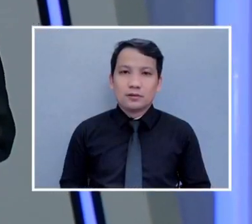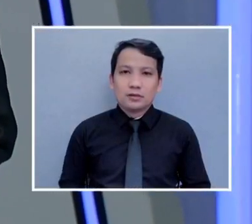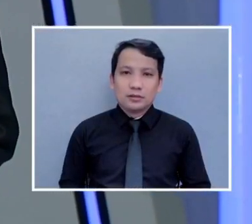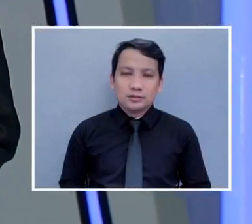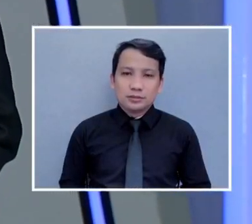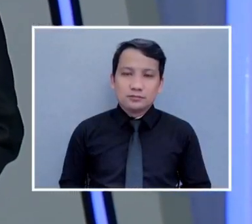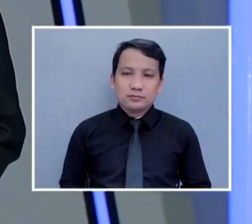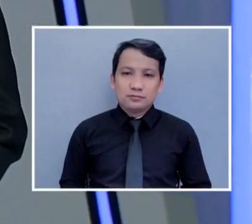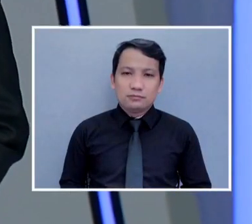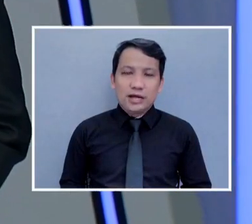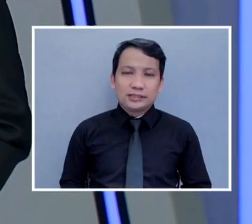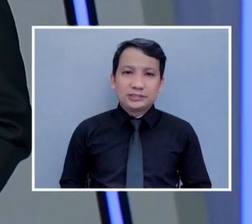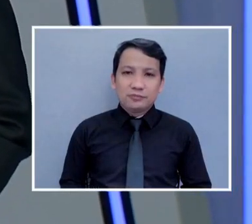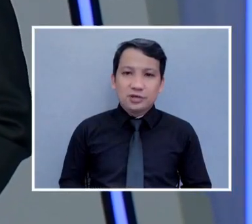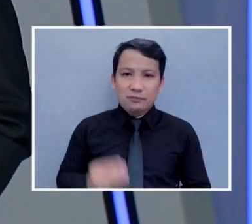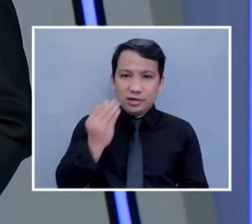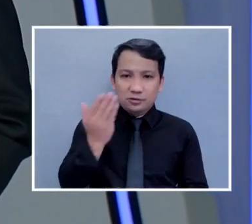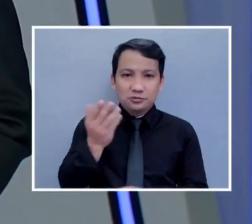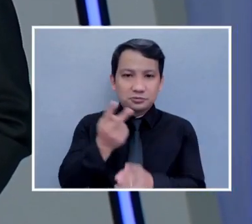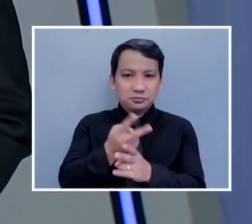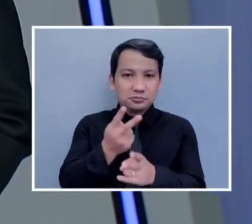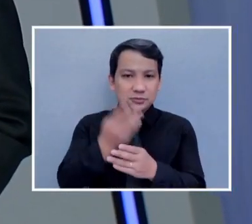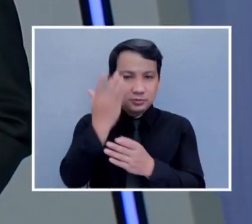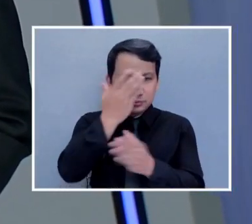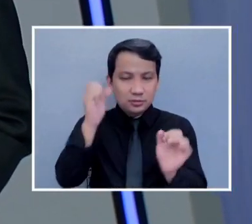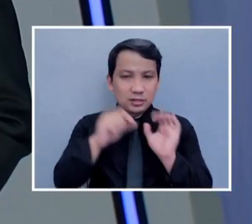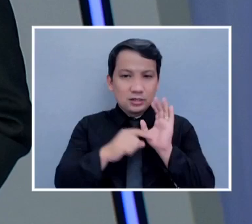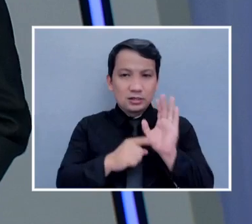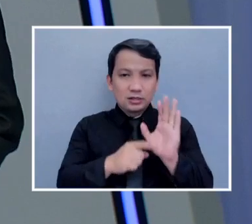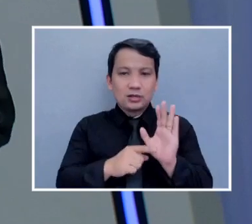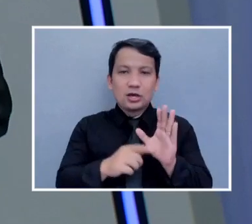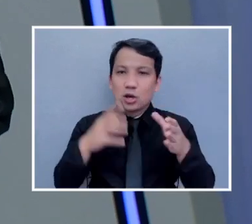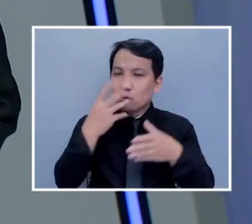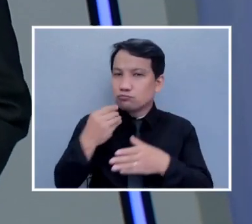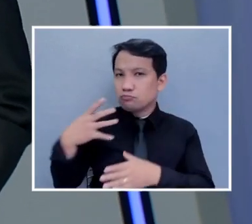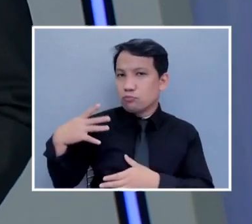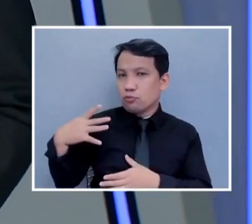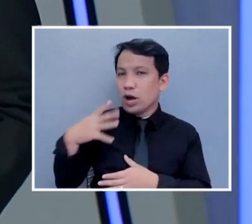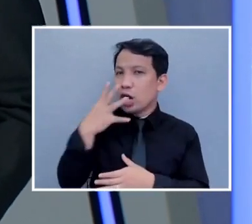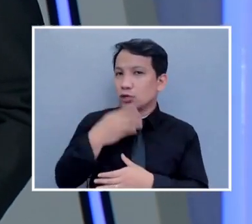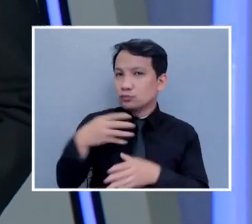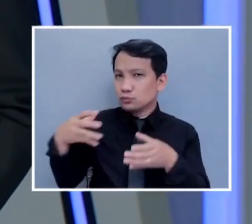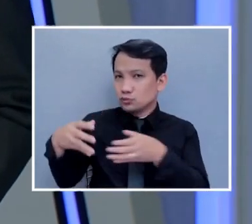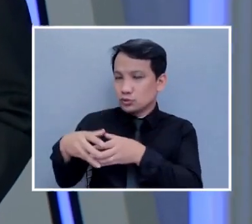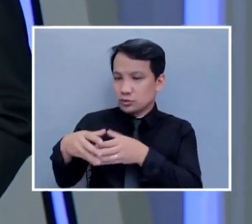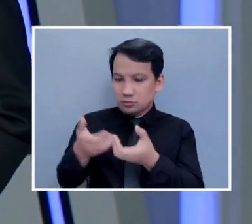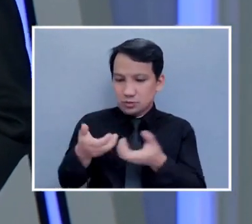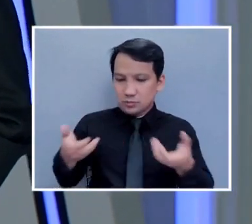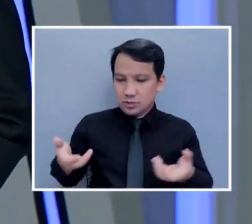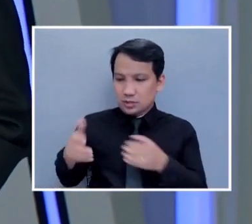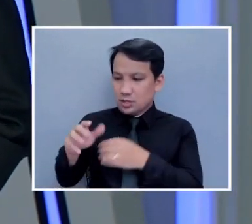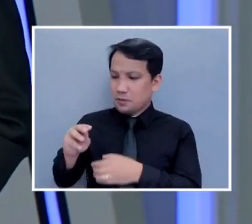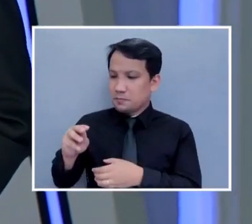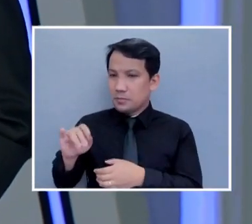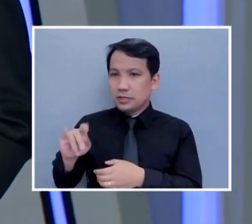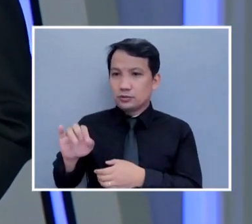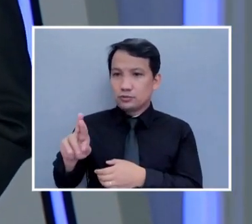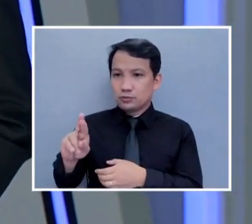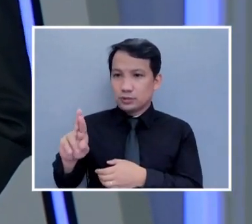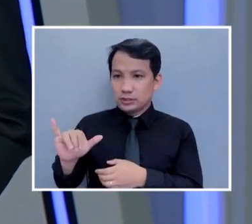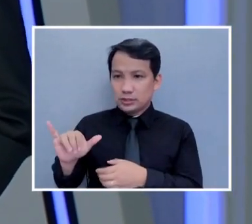Inaabangan pa rin ngayon sa Senado kung sino-sino ang bubuo sa minority bloc sa papasok na 19th Congress. Detalye